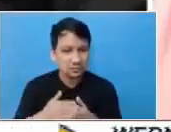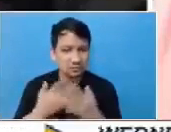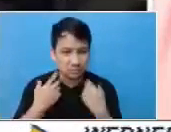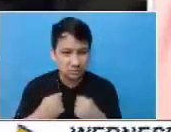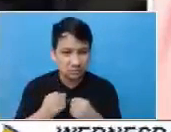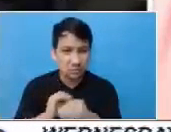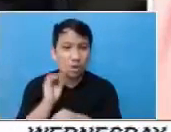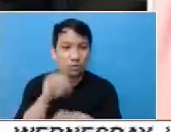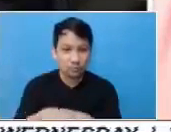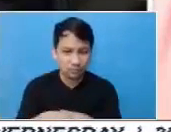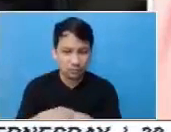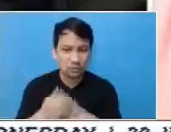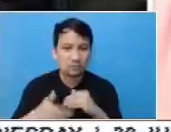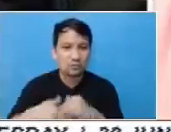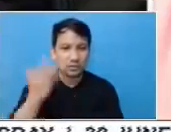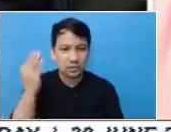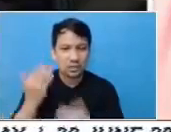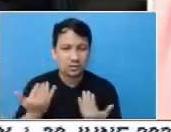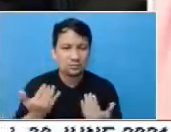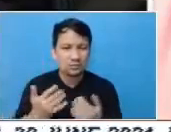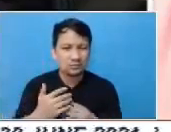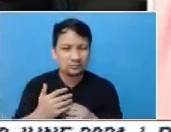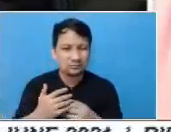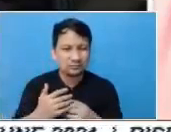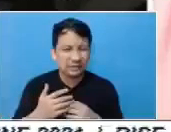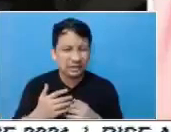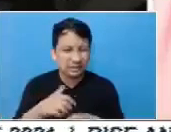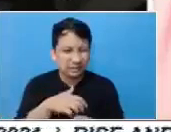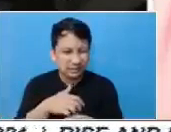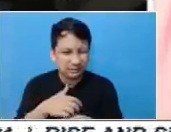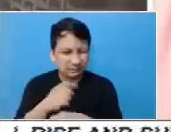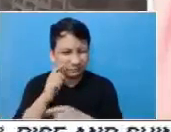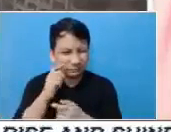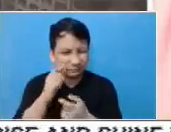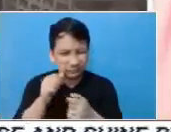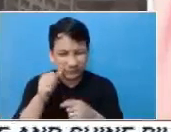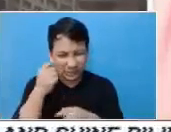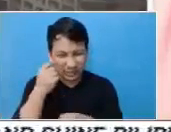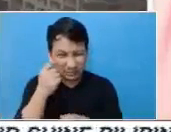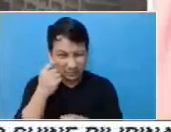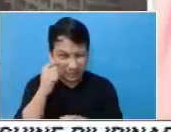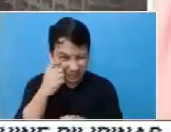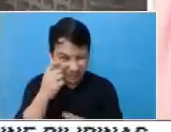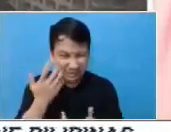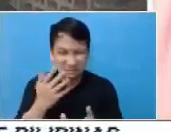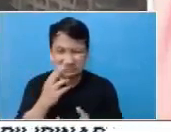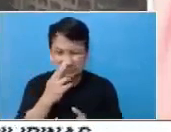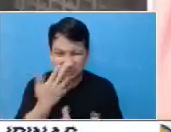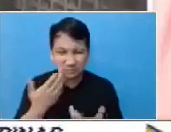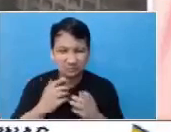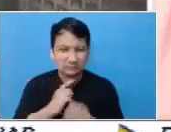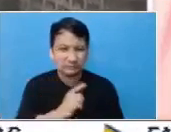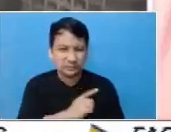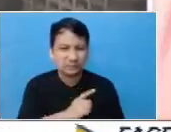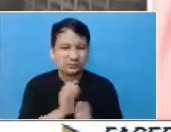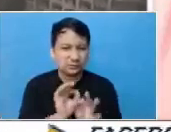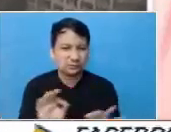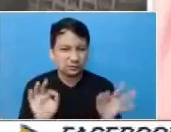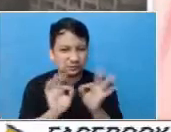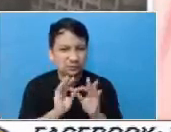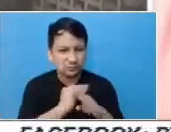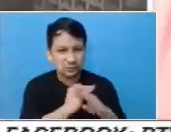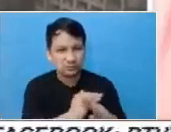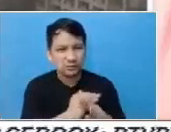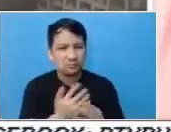mga industrial activity, talagang nagbubuga ng usok dito sa Metro Manila. At yung usok, dapat na yan ay mapadpad papunta